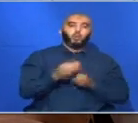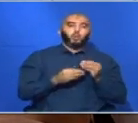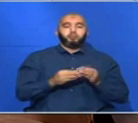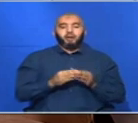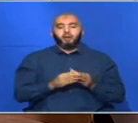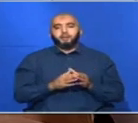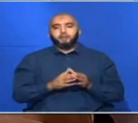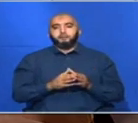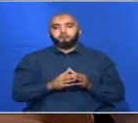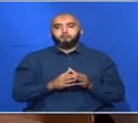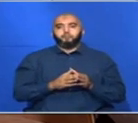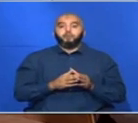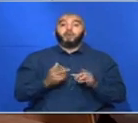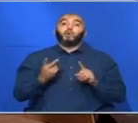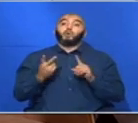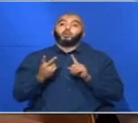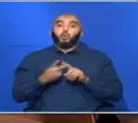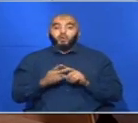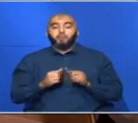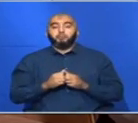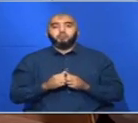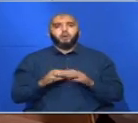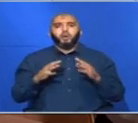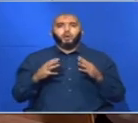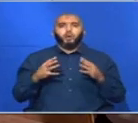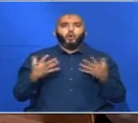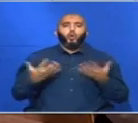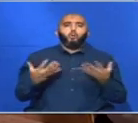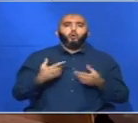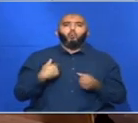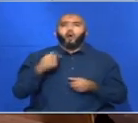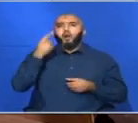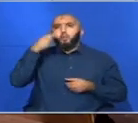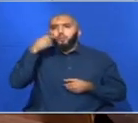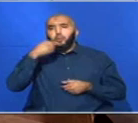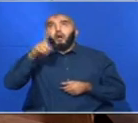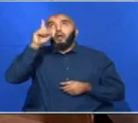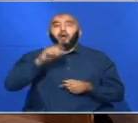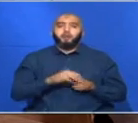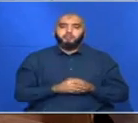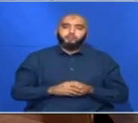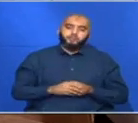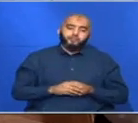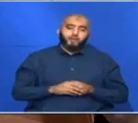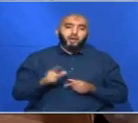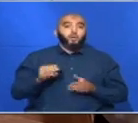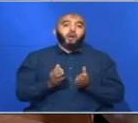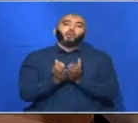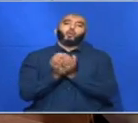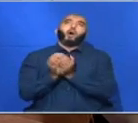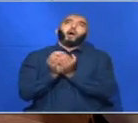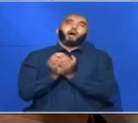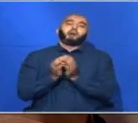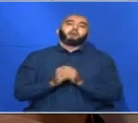ان اقول اللهم اغفر لي اللهم ارحمني اللهم اني اسالك ان ترزقني ابناء صالحين اللهم